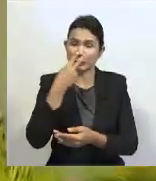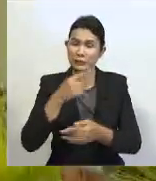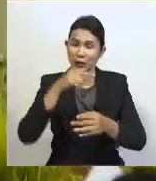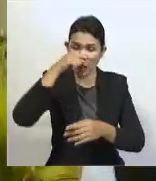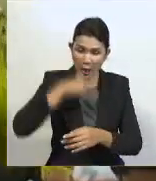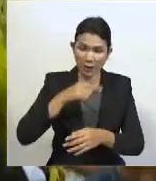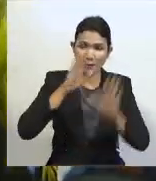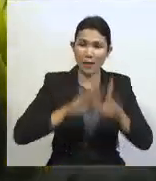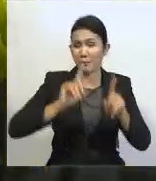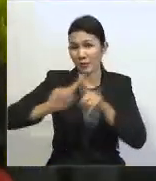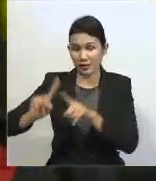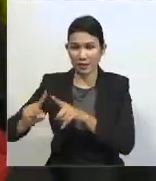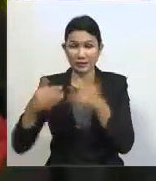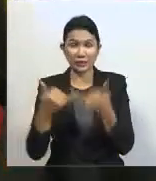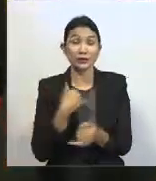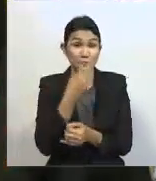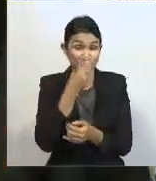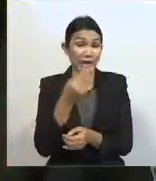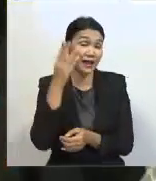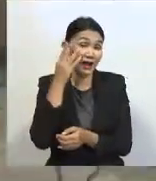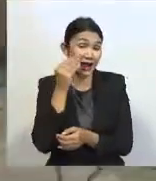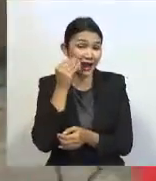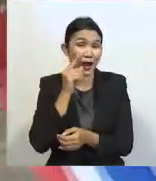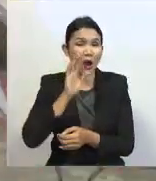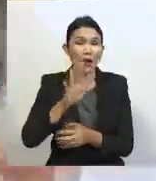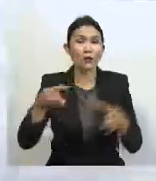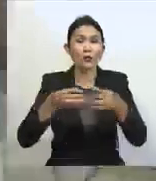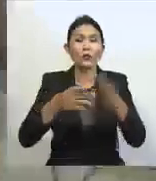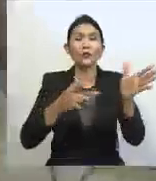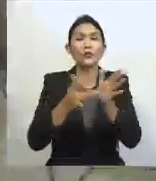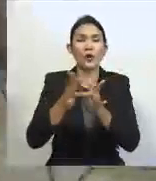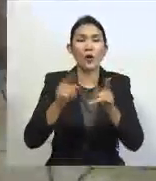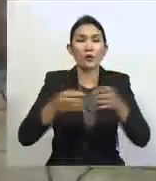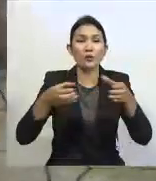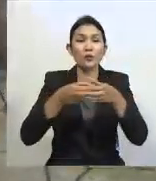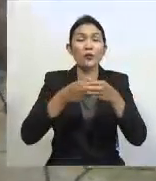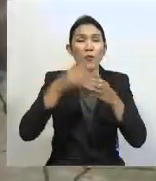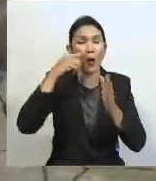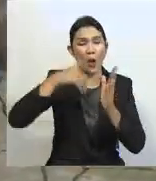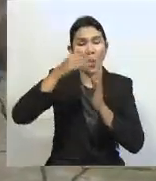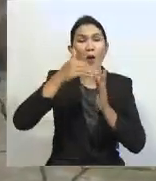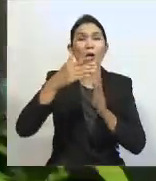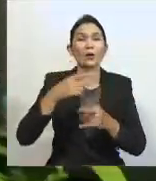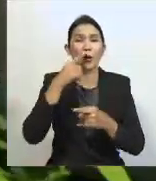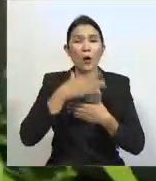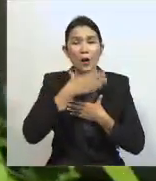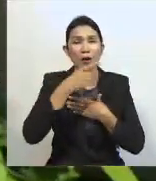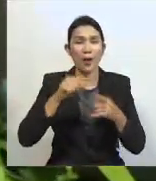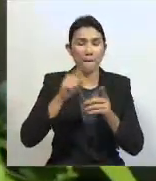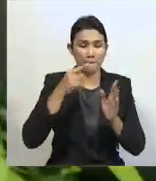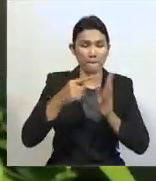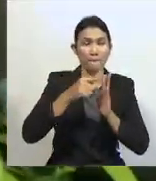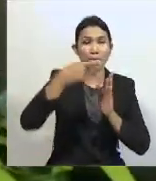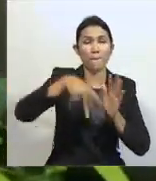ายของประเทศไทยค่ะไปดูความน่ารักของพี่น้องคริสตชนคาทอลิกชนเผ่านะคะที่วันนี้มาทั้งจากเผ่าอาข่า